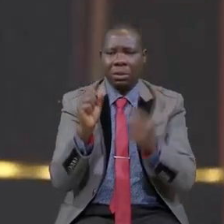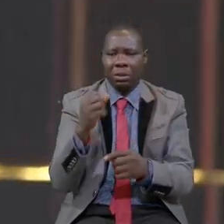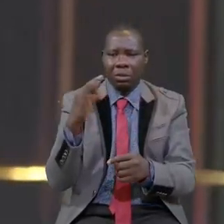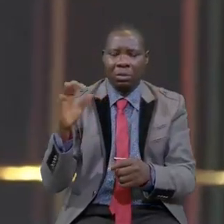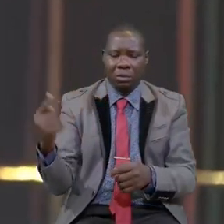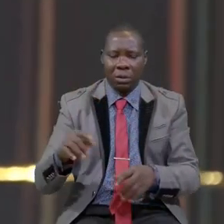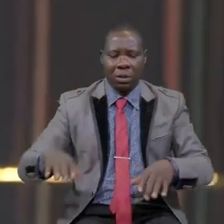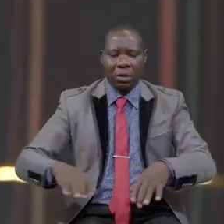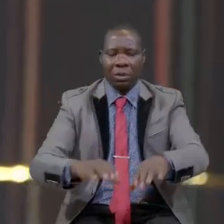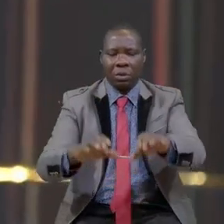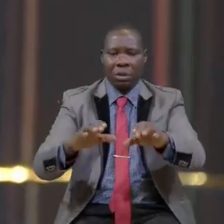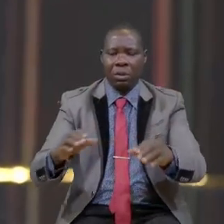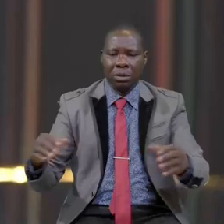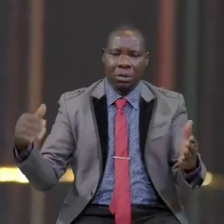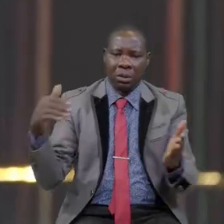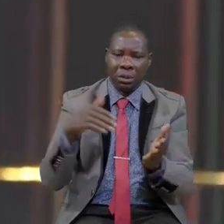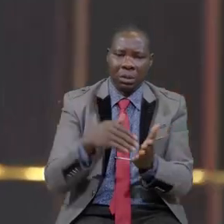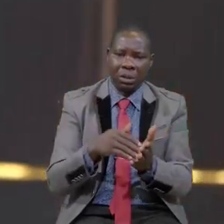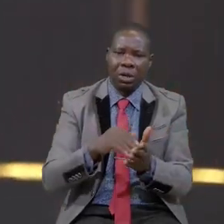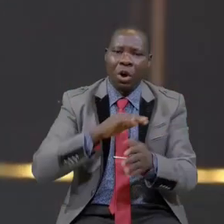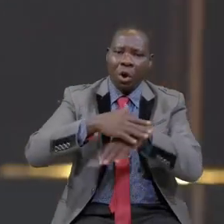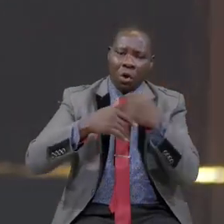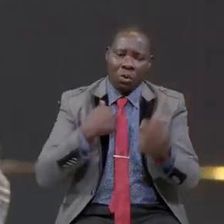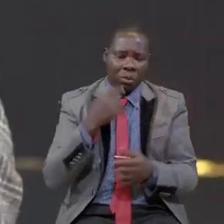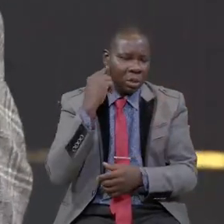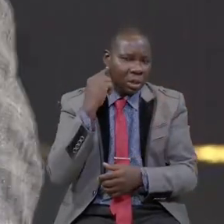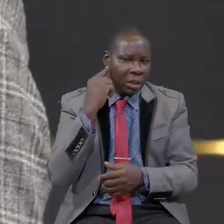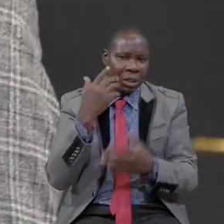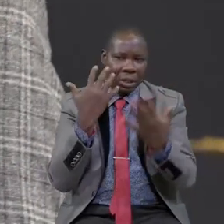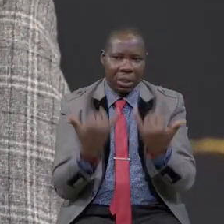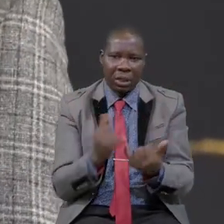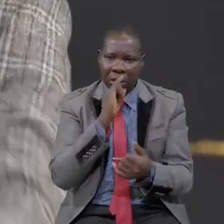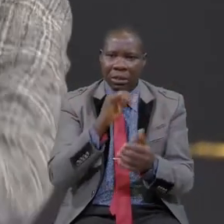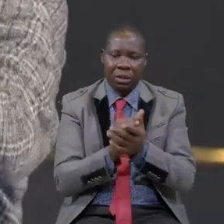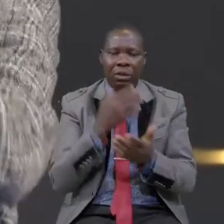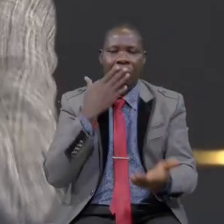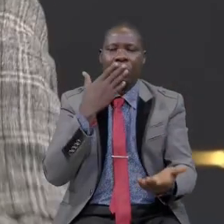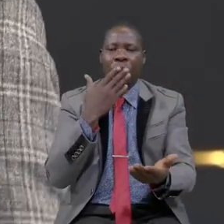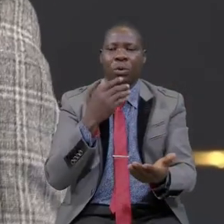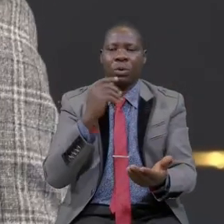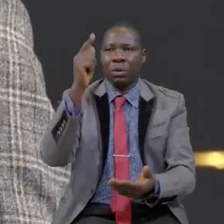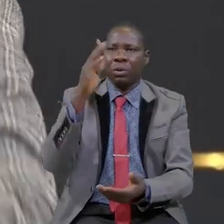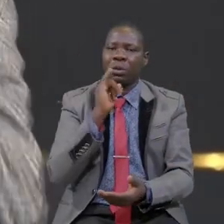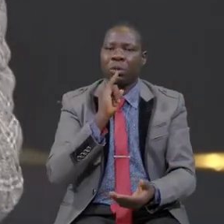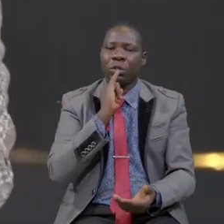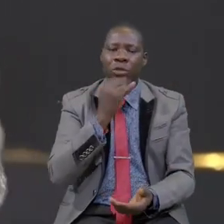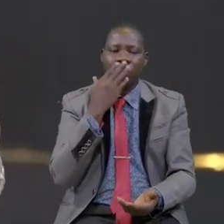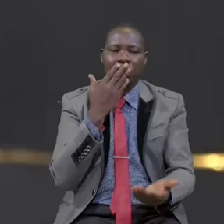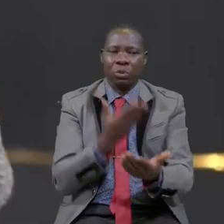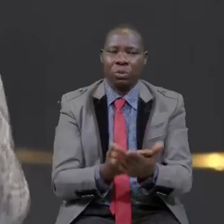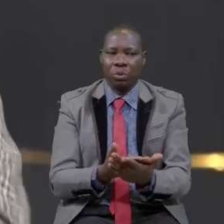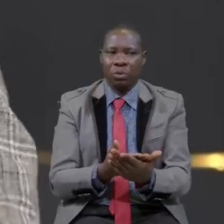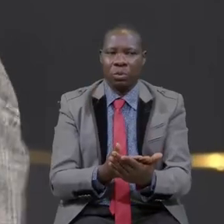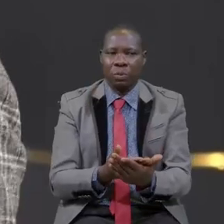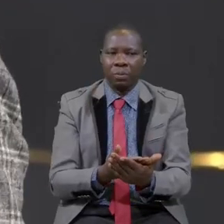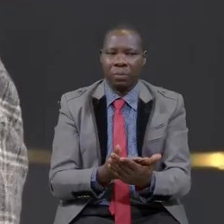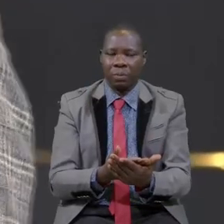de leur congrégation. Ce que nous entendons maintenant, oh Dieu est bon. Il a été toujours bon.